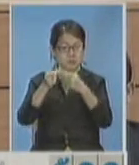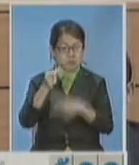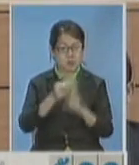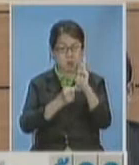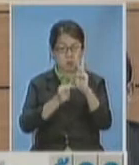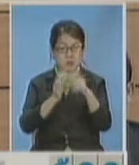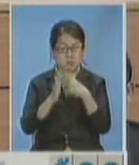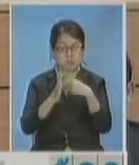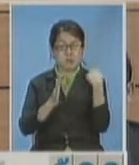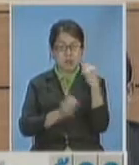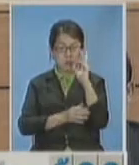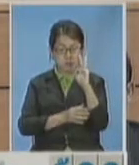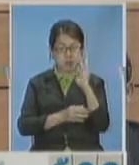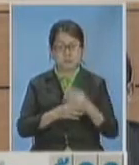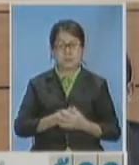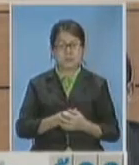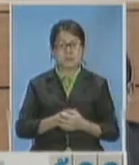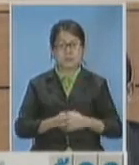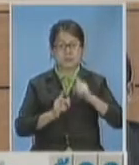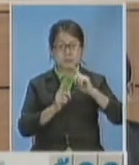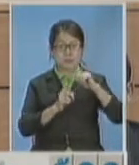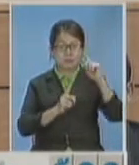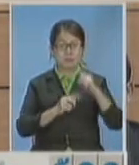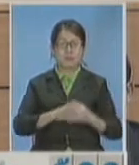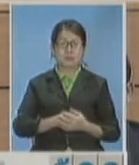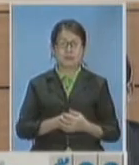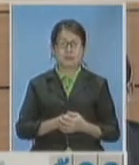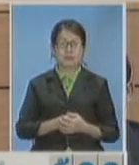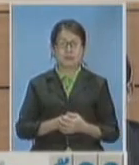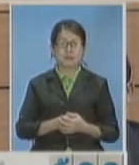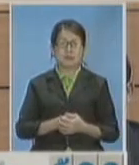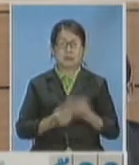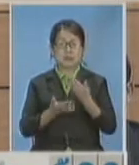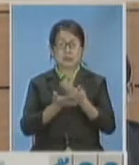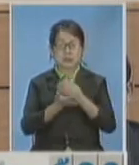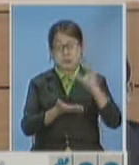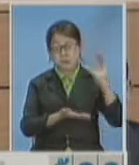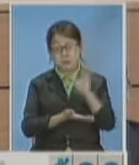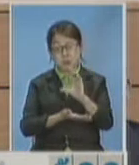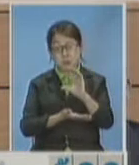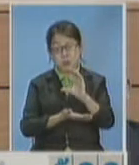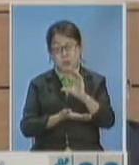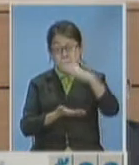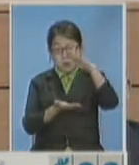นี้ประการแรกการจัดงบประมาณทั้งหมด